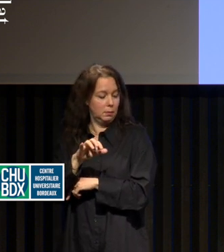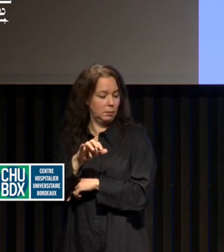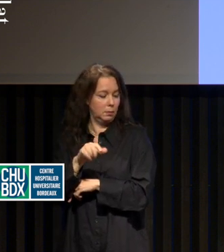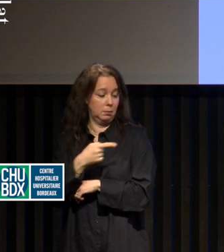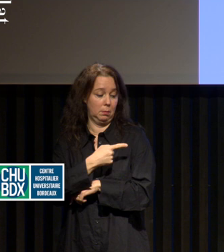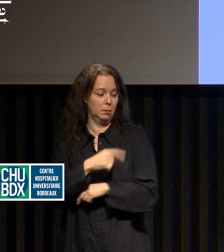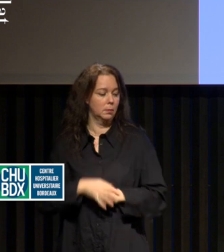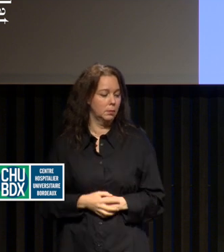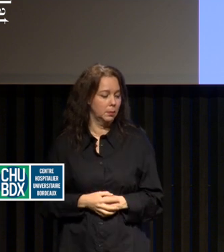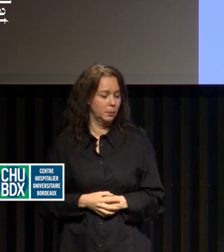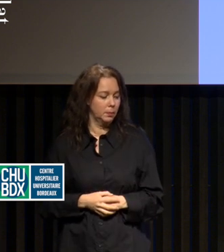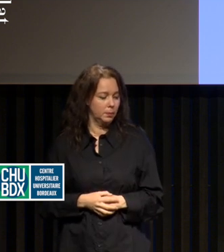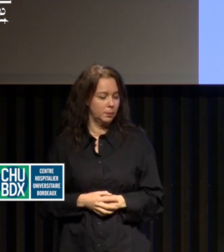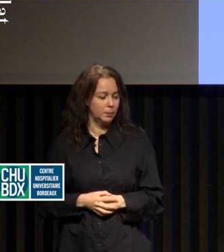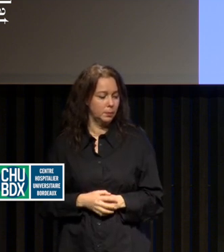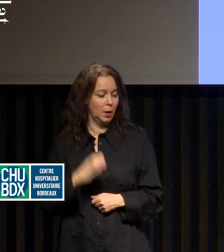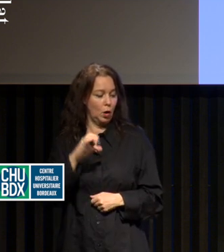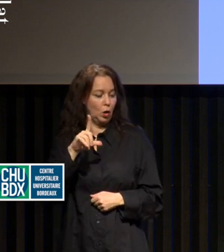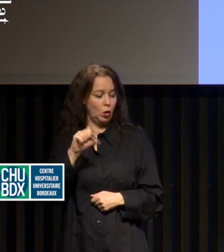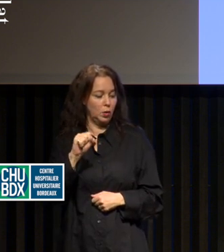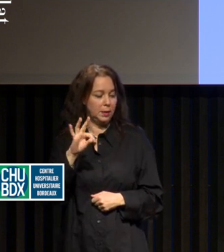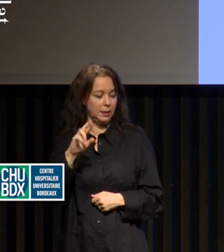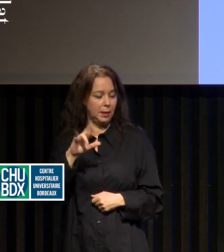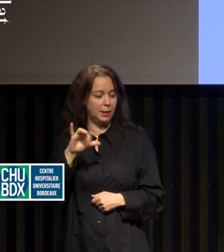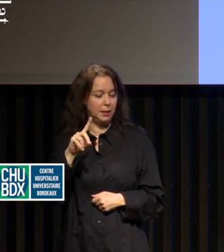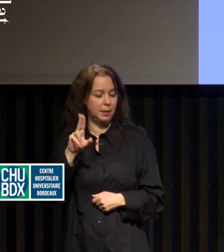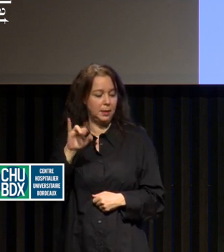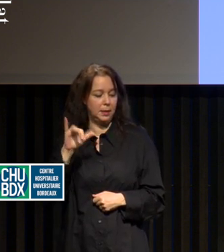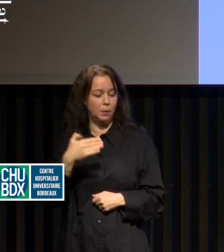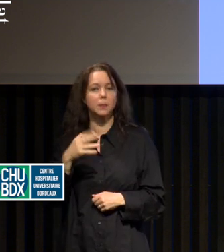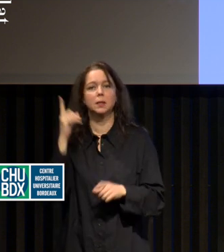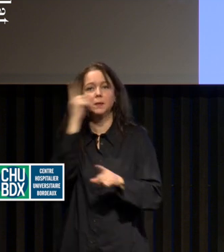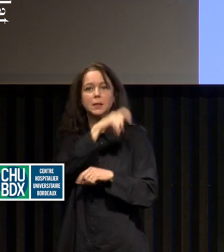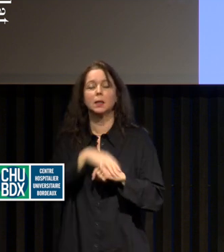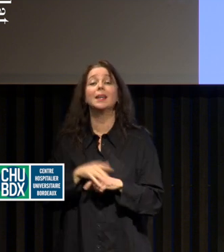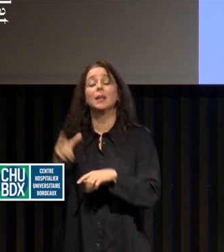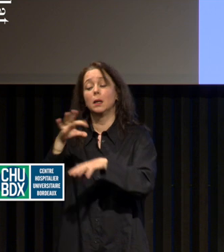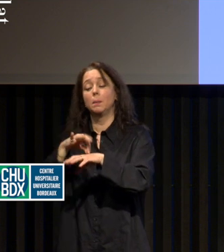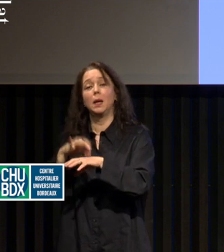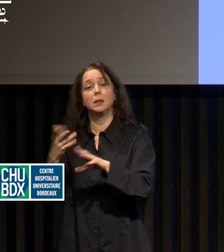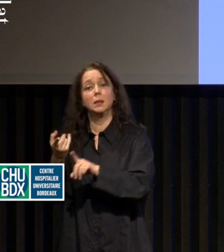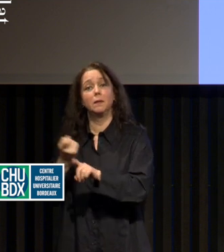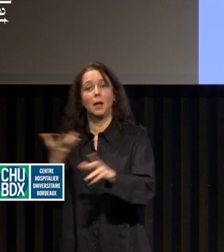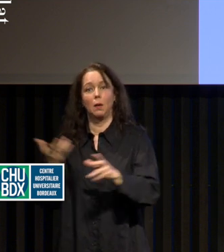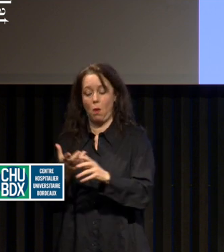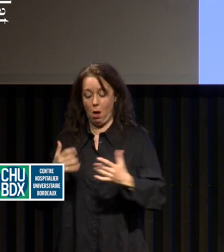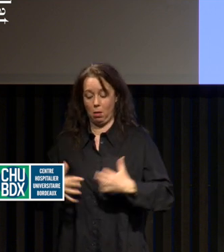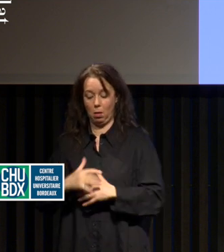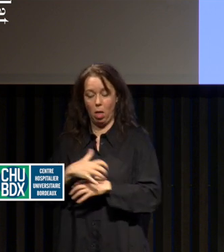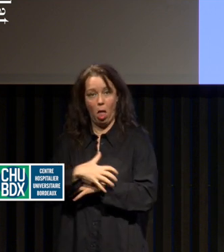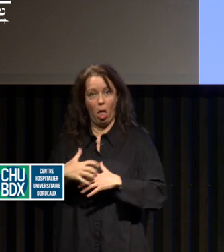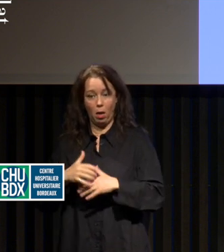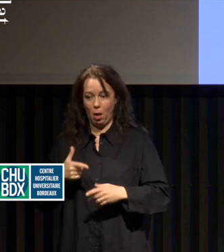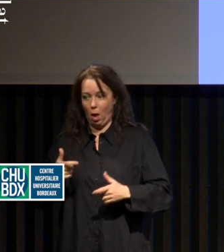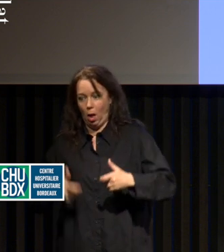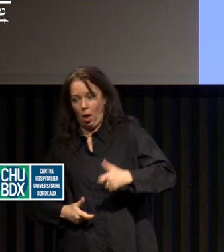La bactérie a même changé de nom récemment, elle s'appelle Clostridioides. C'est une maladie induite par un déséquilibre du microbiote. C'est à